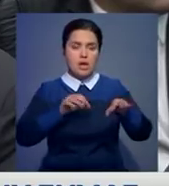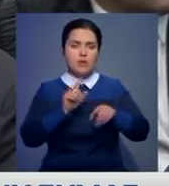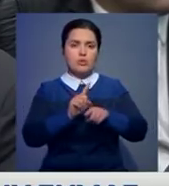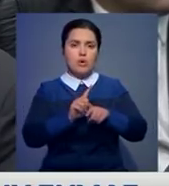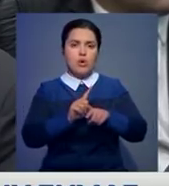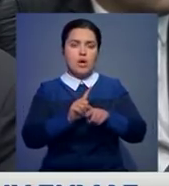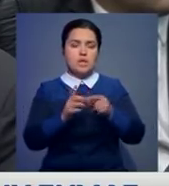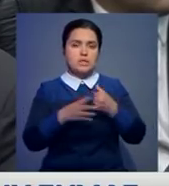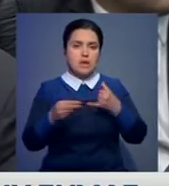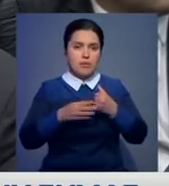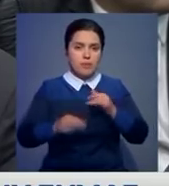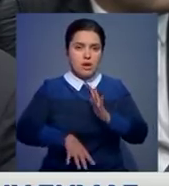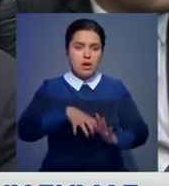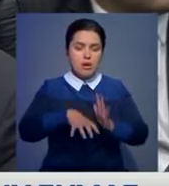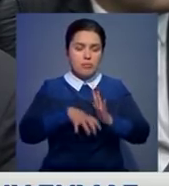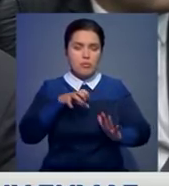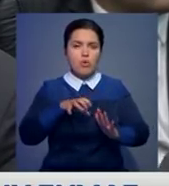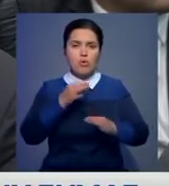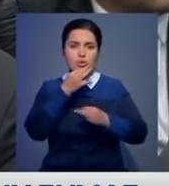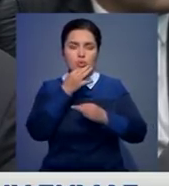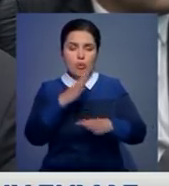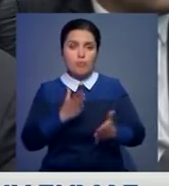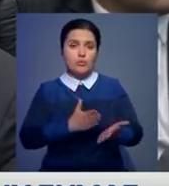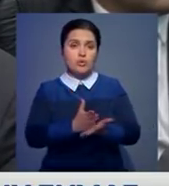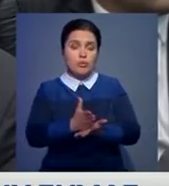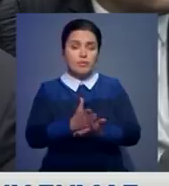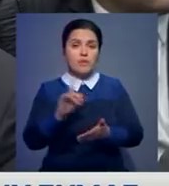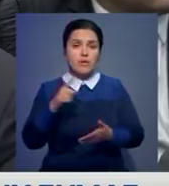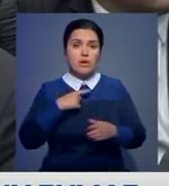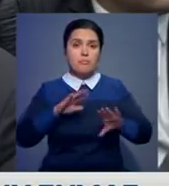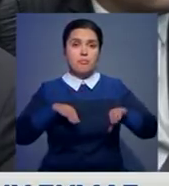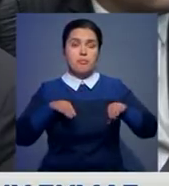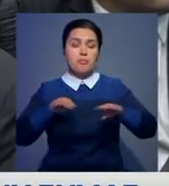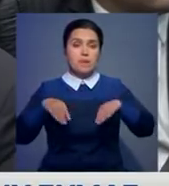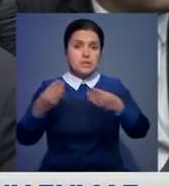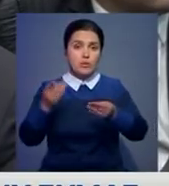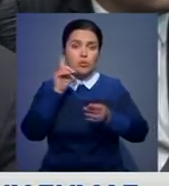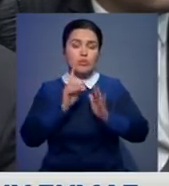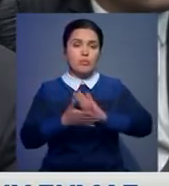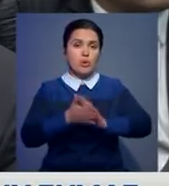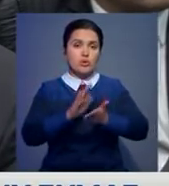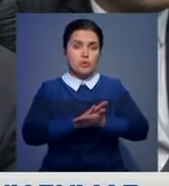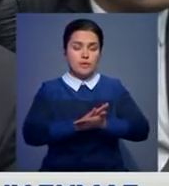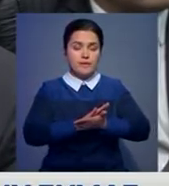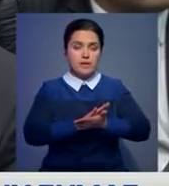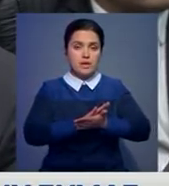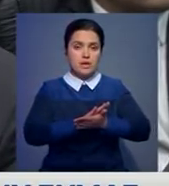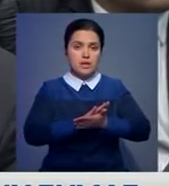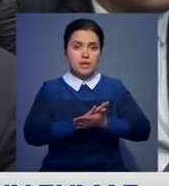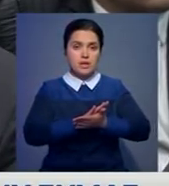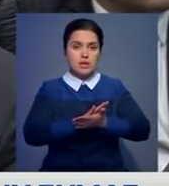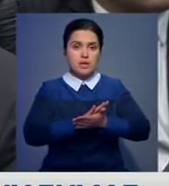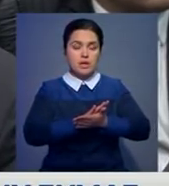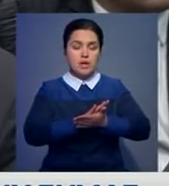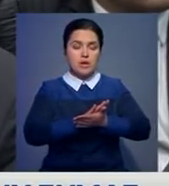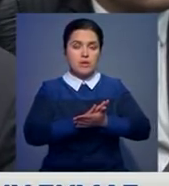горнодобывающего сектора, во все сектора, короче, Казахстана, путем того, что еще предоставляется юрисдикция. Юрисдикция более